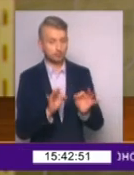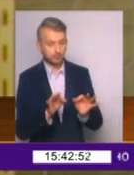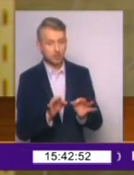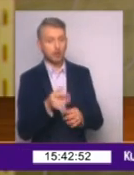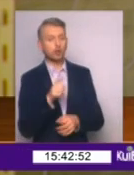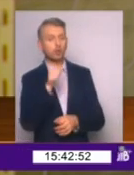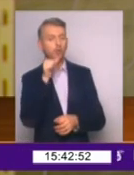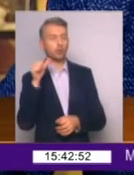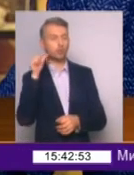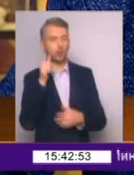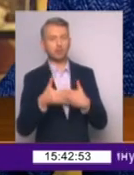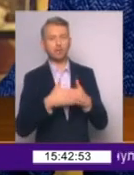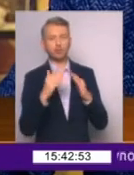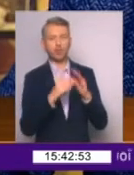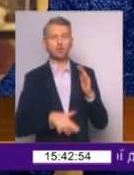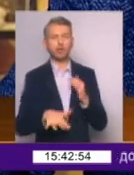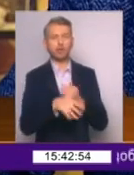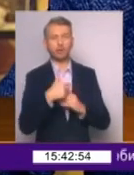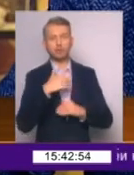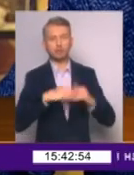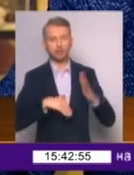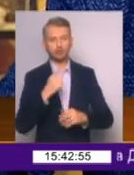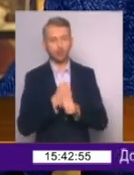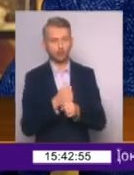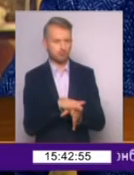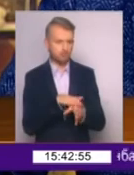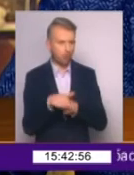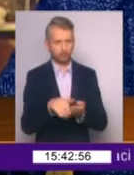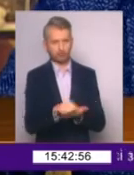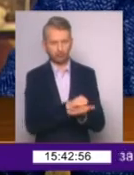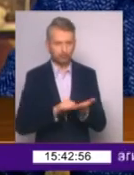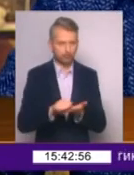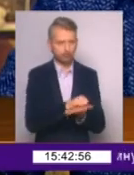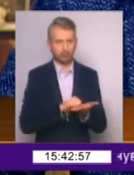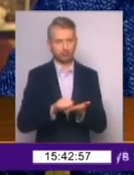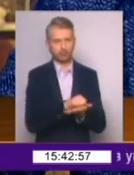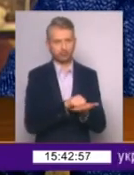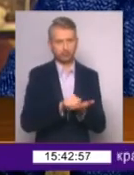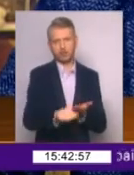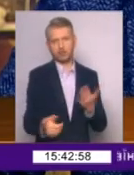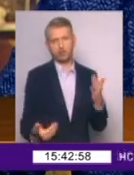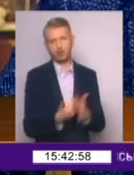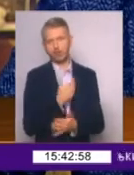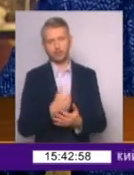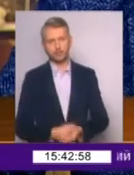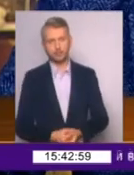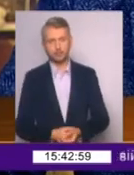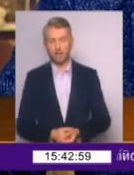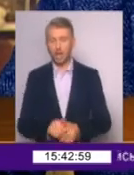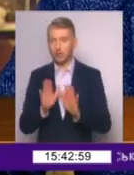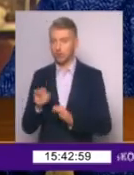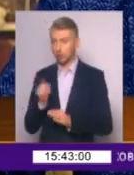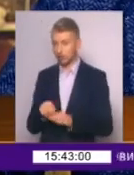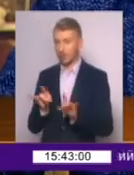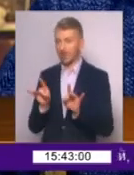році прибудинкову територію, ми практично робили її капітальний ремонт, ми повністю укладали територію асфальтом. І тільки тоді вона